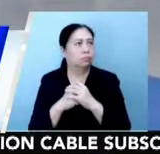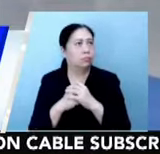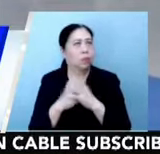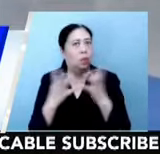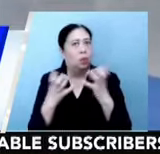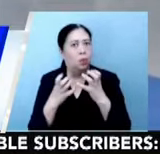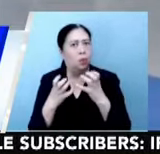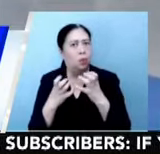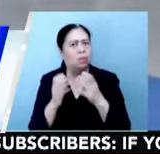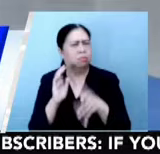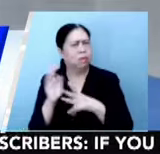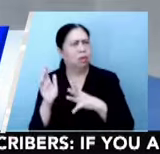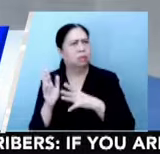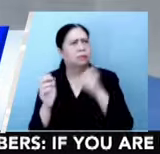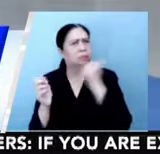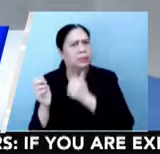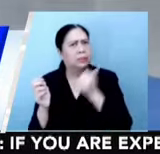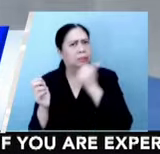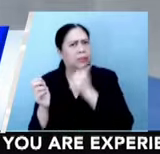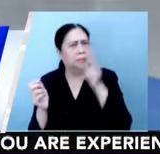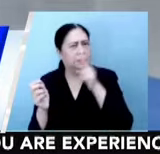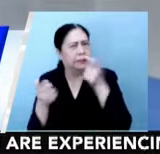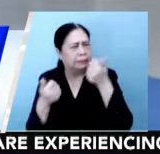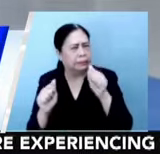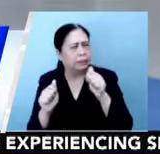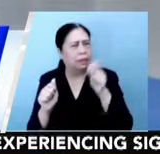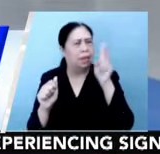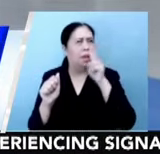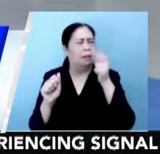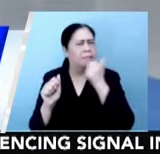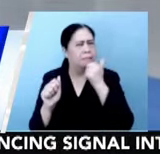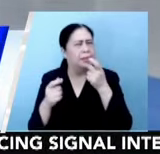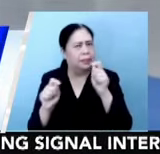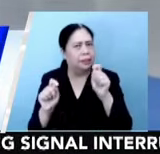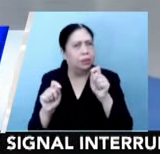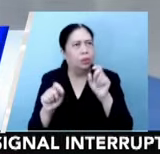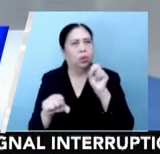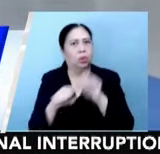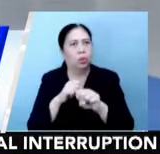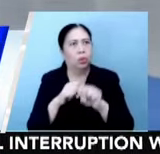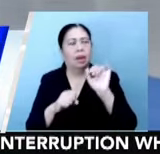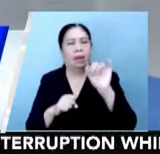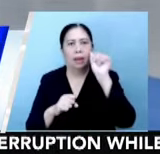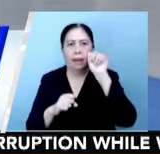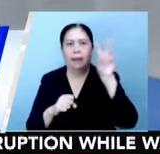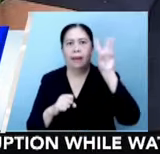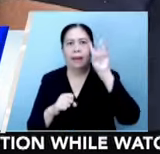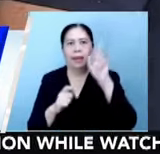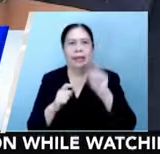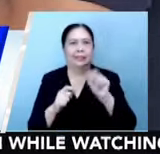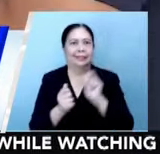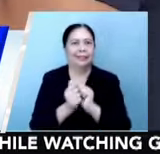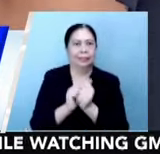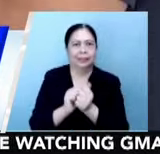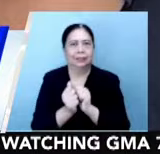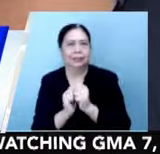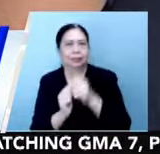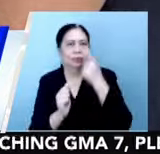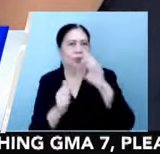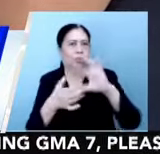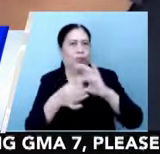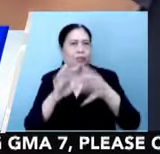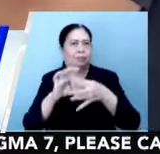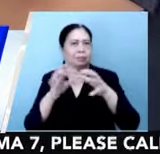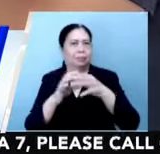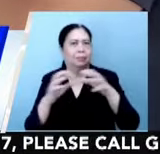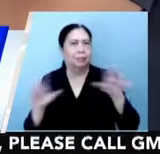na magkamali sa mga competition na to para alam ko po yung i-adjust ko sa Olympics po. Nitong Marso,